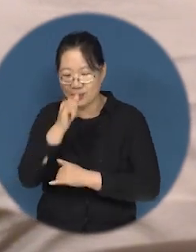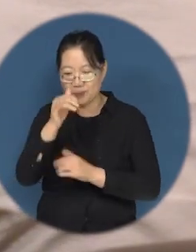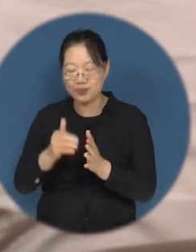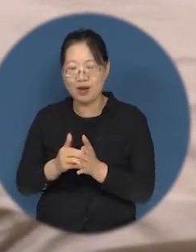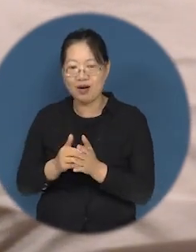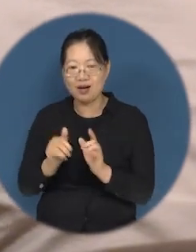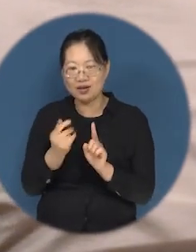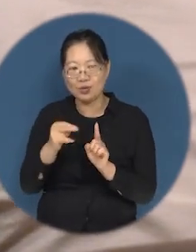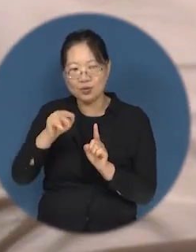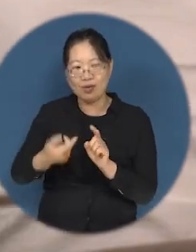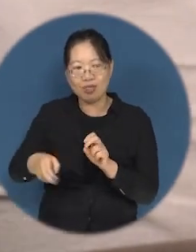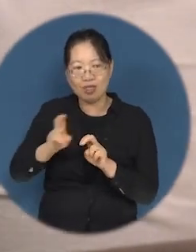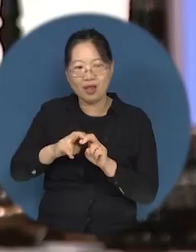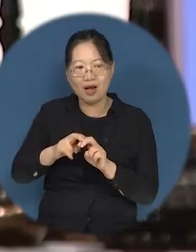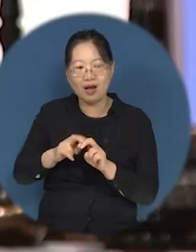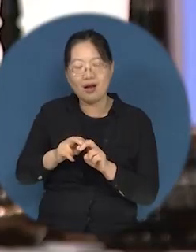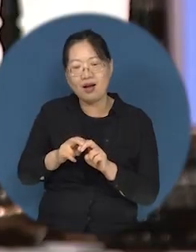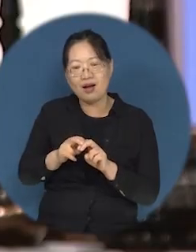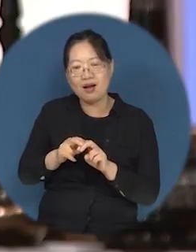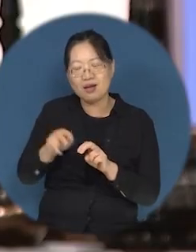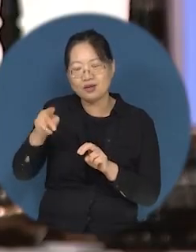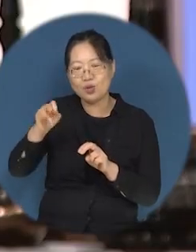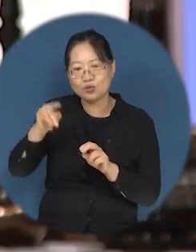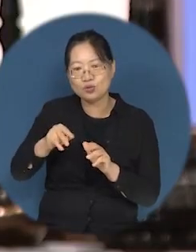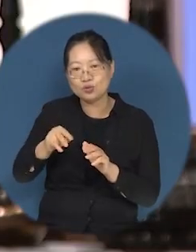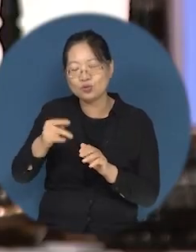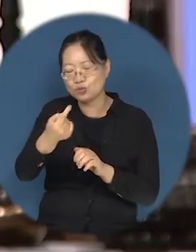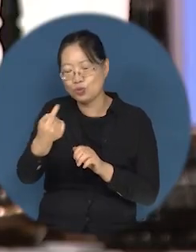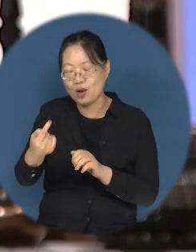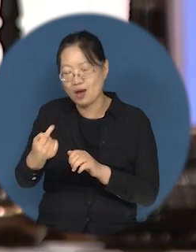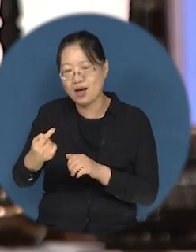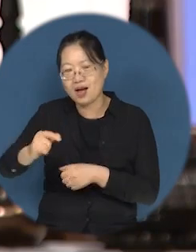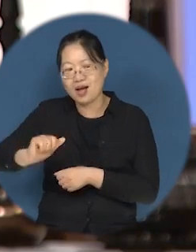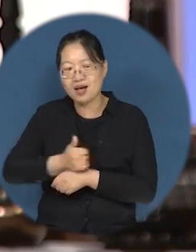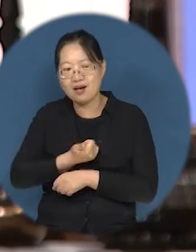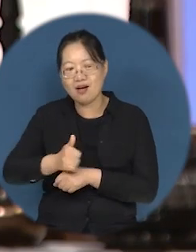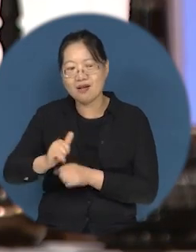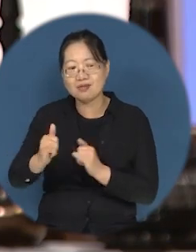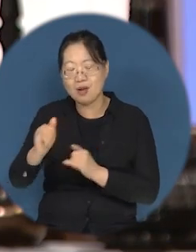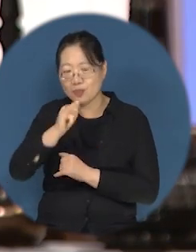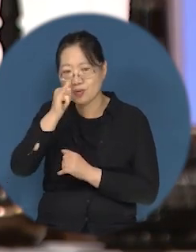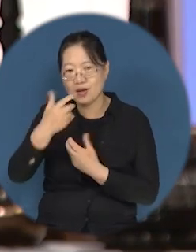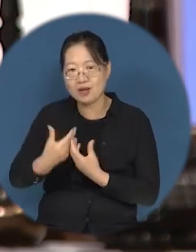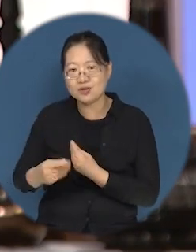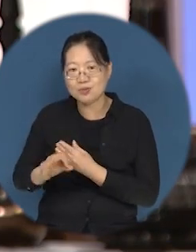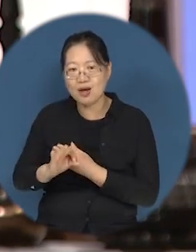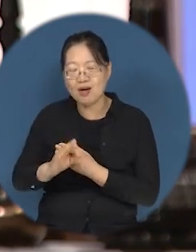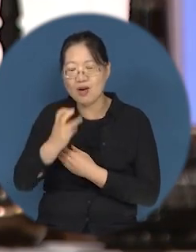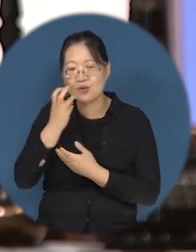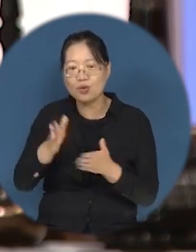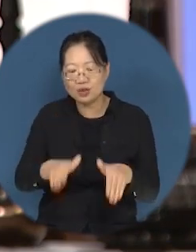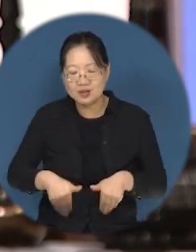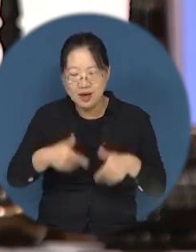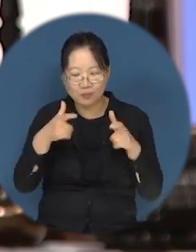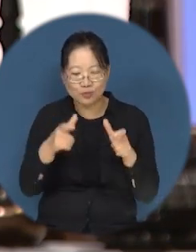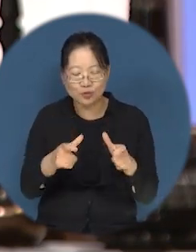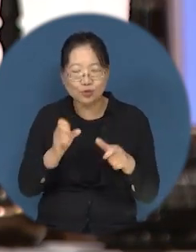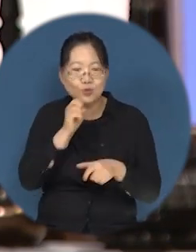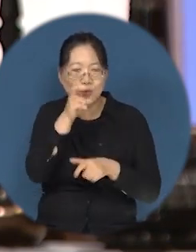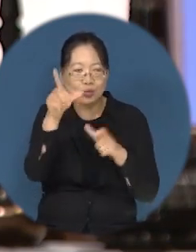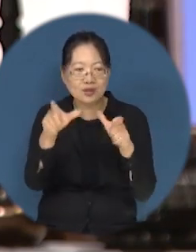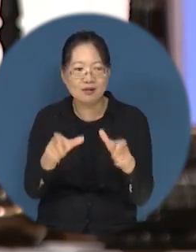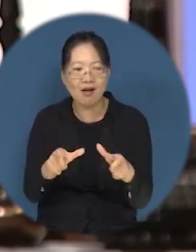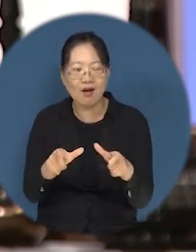그 1호선을 타고 이제 성수까지 와서 이제 출퇴근을 하시는 분들도 있었거든요. 그러면 예를 들어서 경기 남부에 뭐가 생겼다. 네,